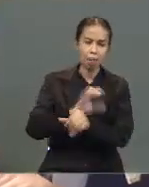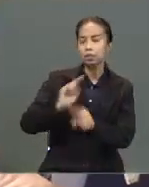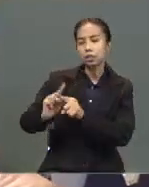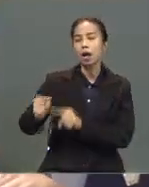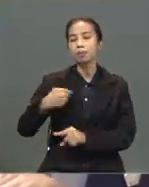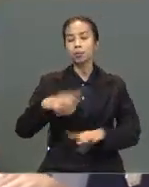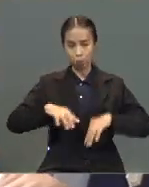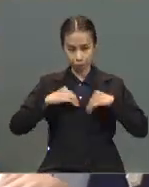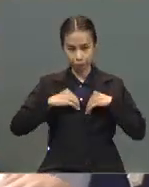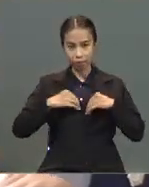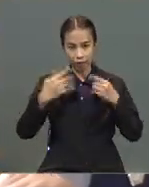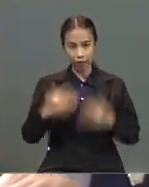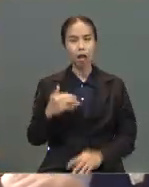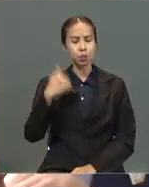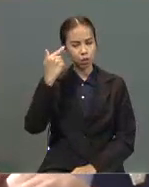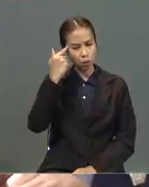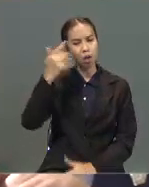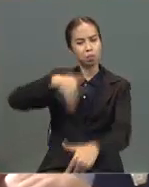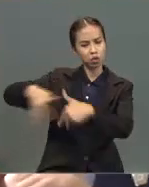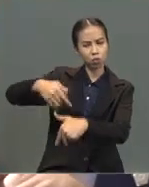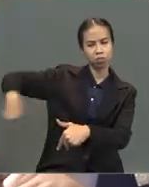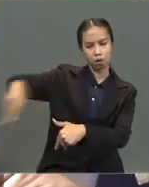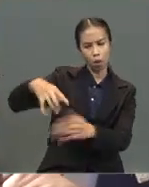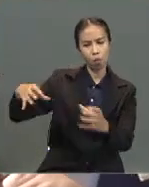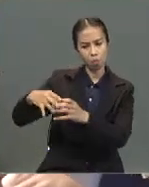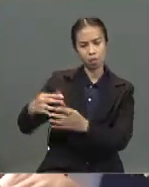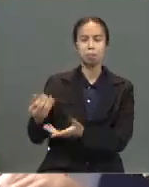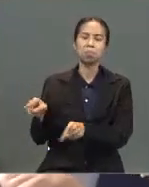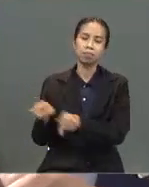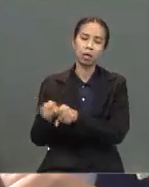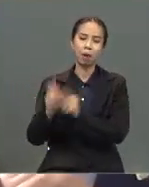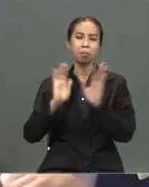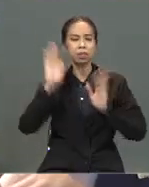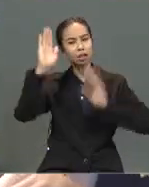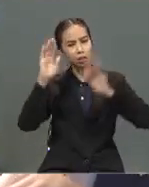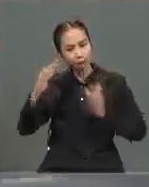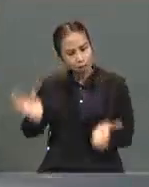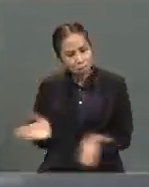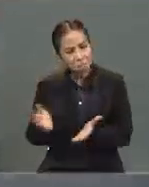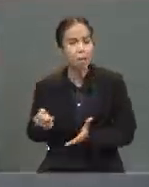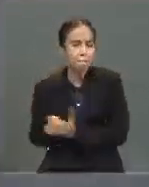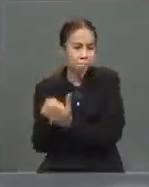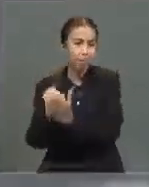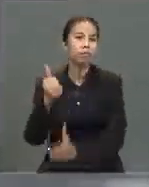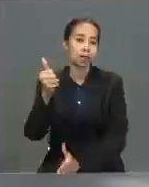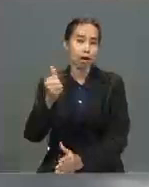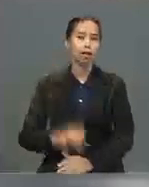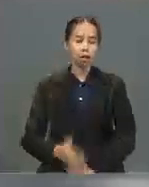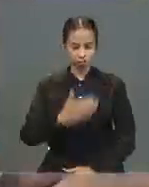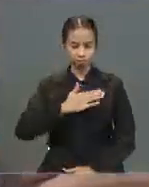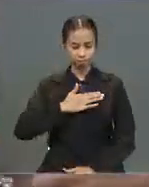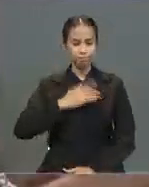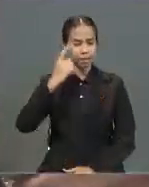มันใจมวลชนที่เหลือนะครับว่าจะสามารถขับเคลื่อนประชาธิปไตยต่อไปได้และคณะที่ทำไมอานนท์กลับก็มั่นใจว่าสารใช้ความ